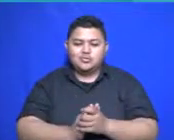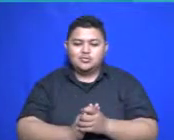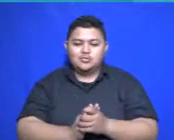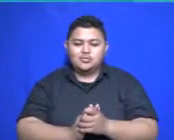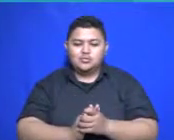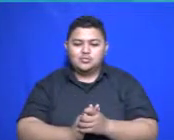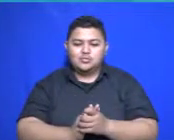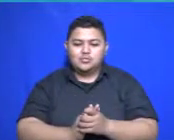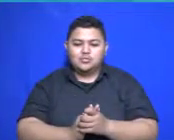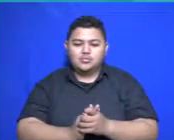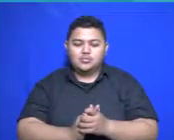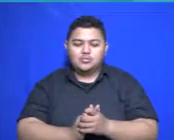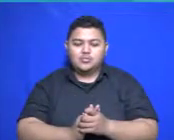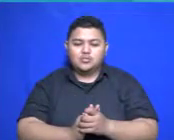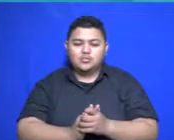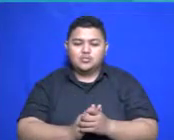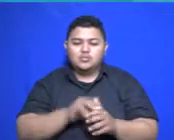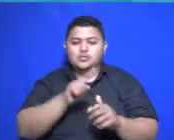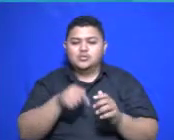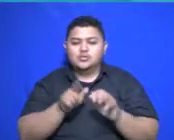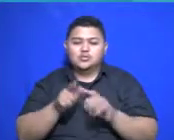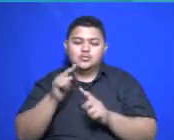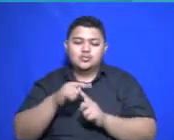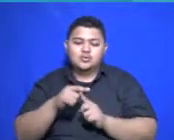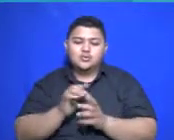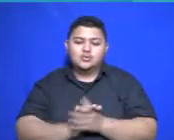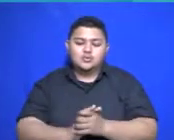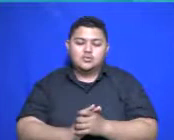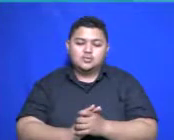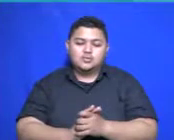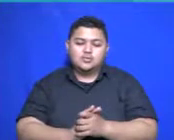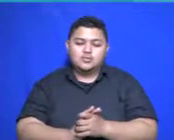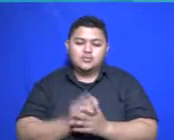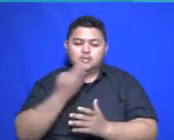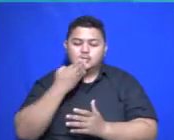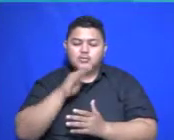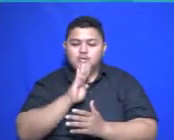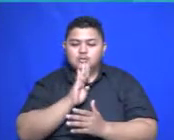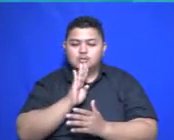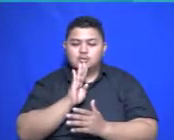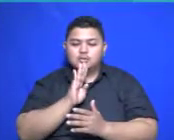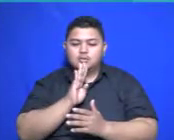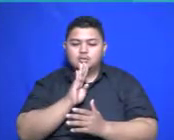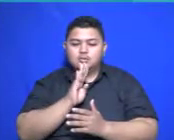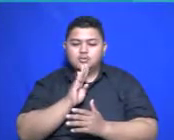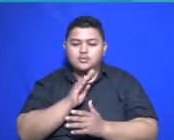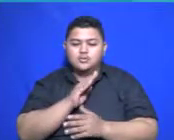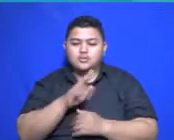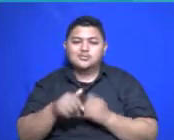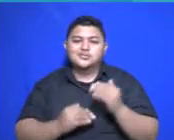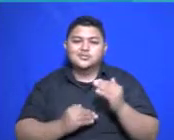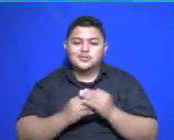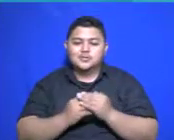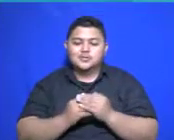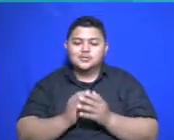setelah itu dikasih 1,7 triliun, alhamdulillah kita bisa